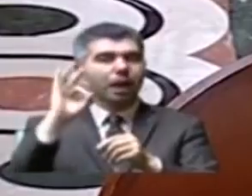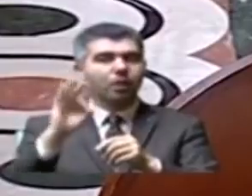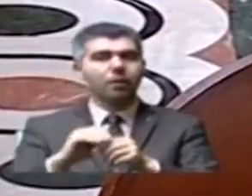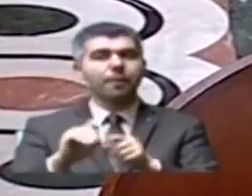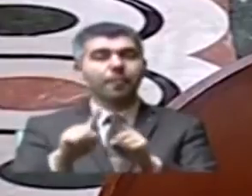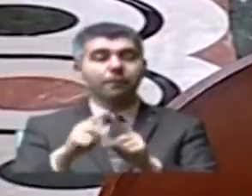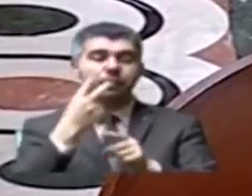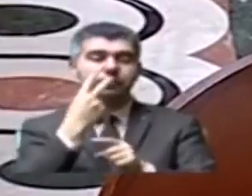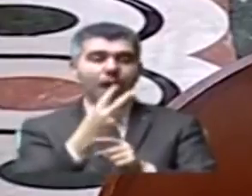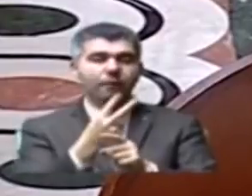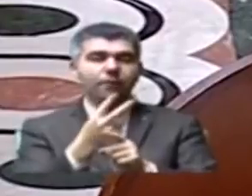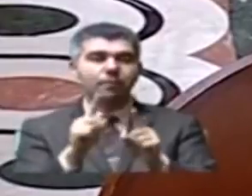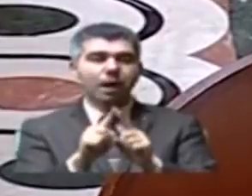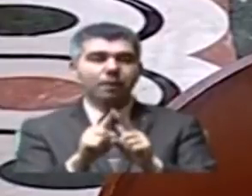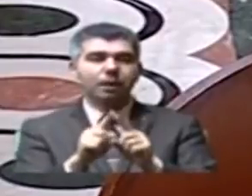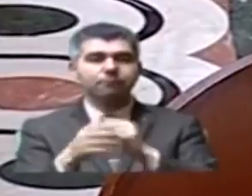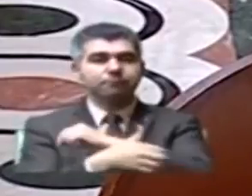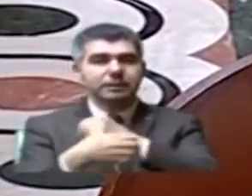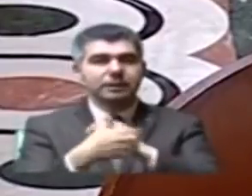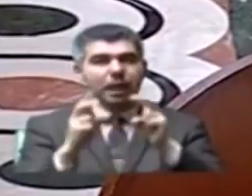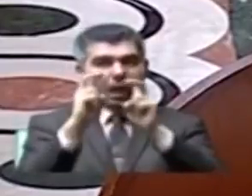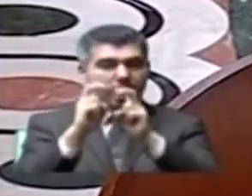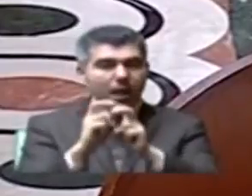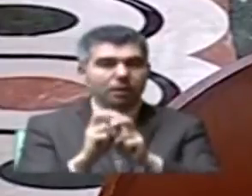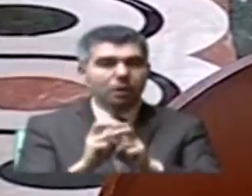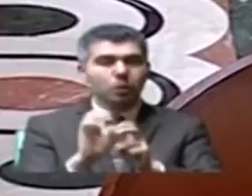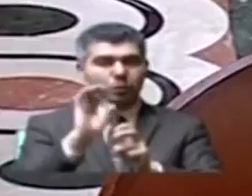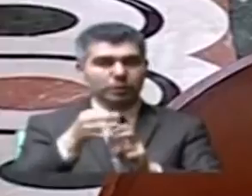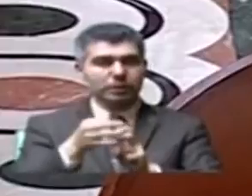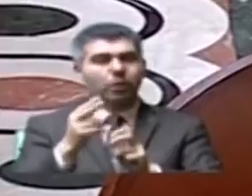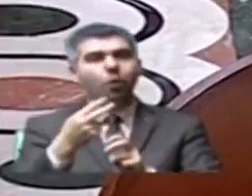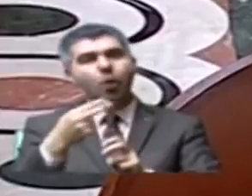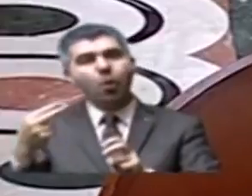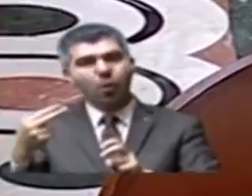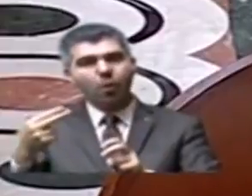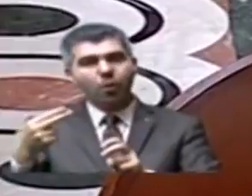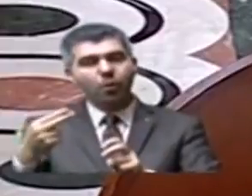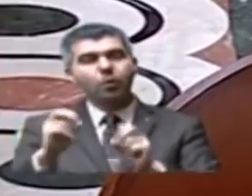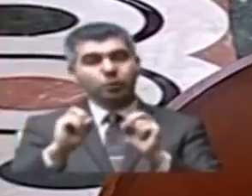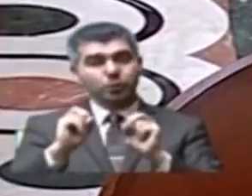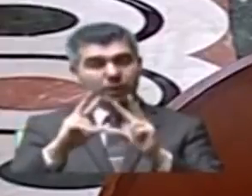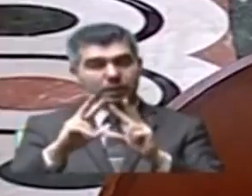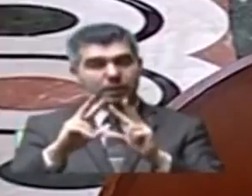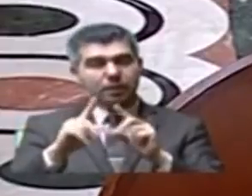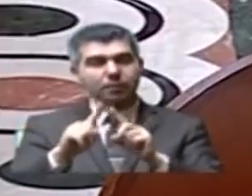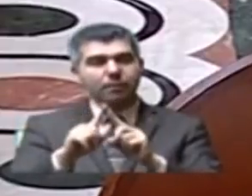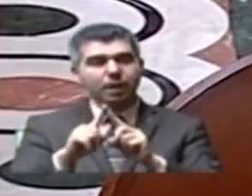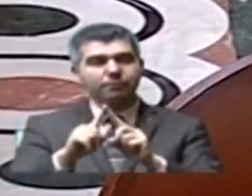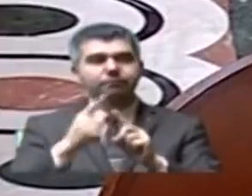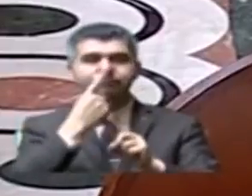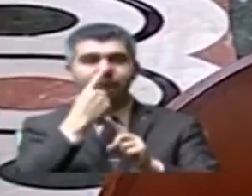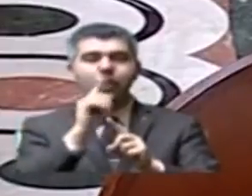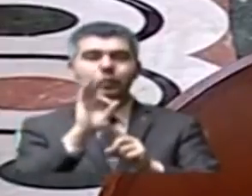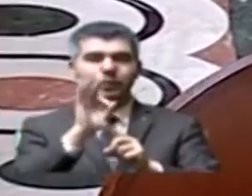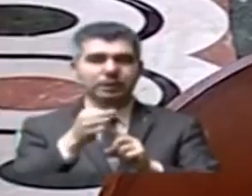نشوف واش نسبه الفقر تتراجع ولا لا. نعم نسبه الفقر تتراجع ولكن ماشي بالوتيره اللي بغينا.